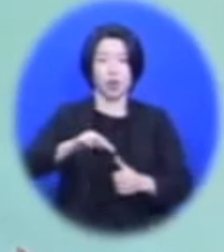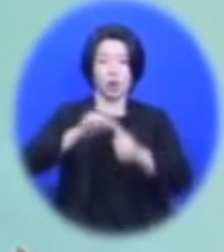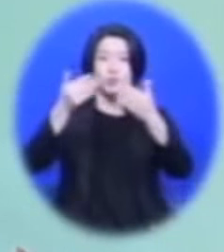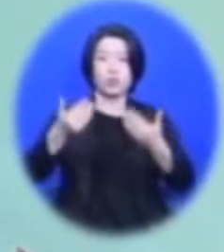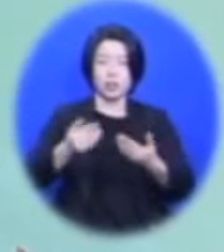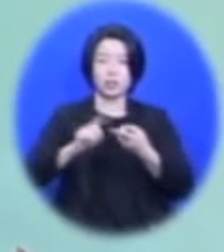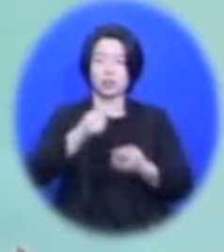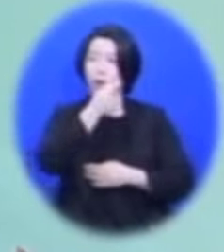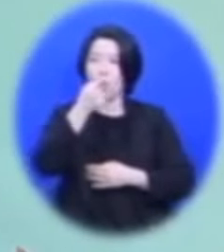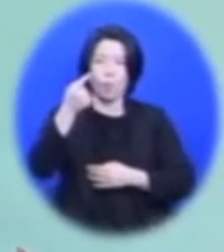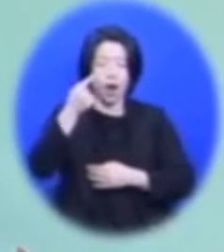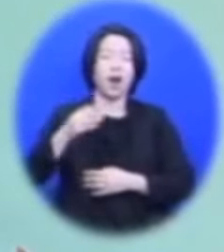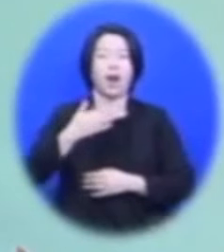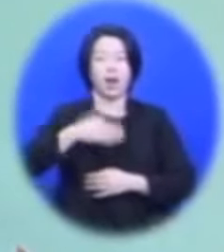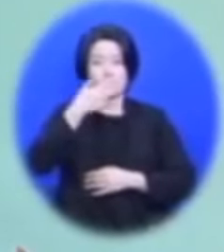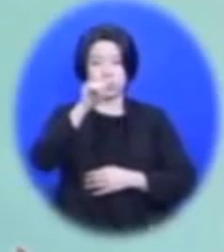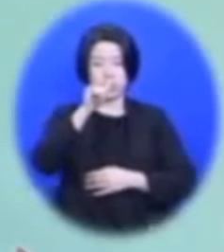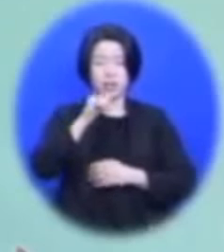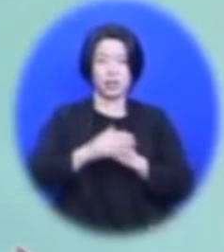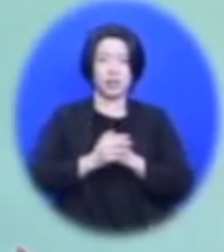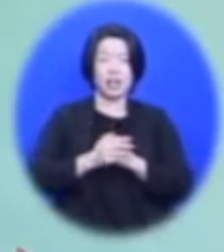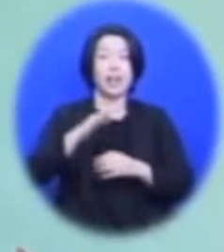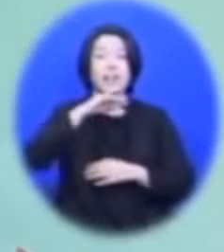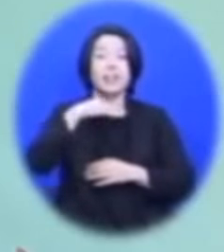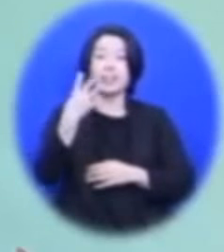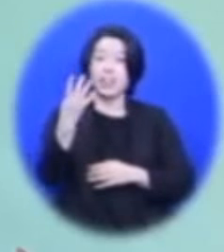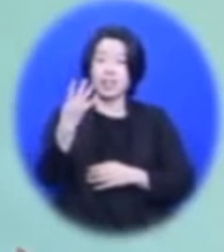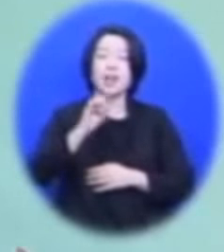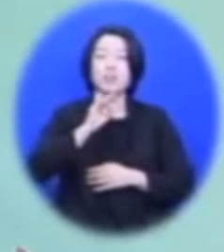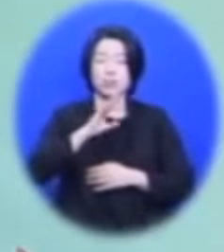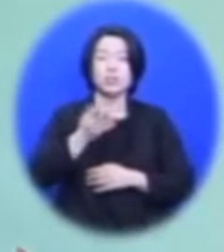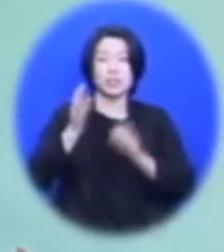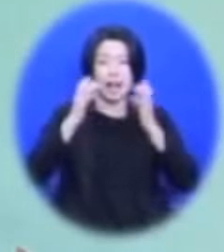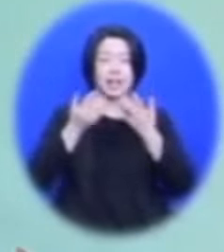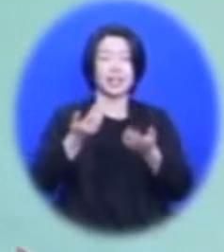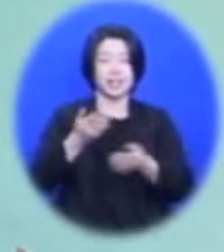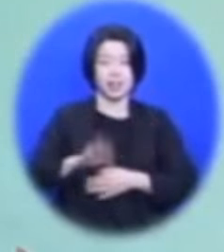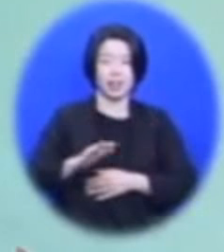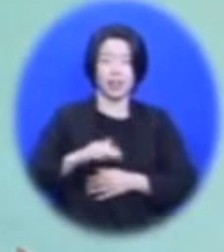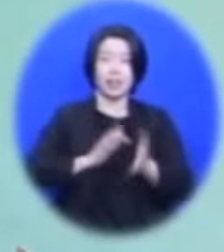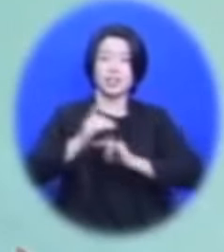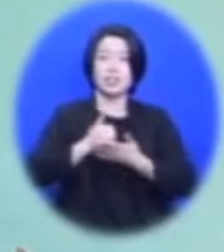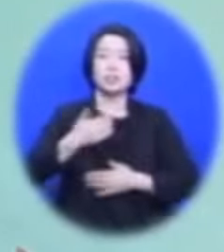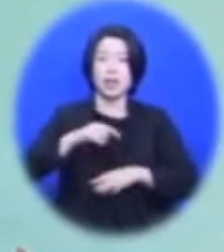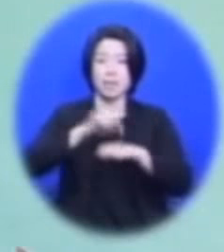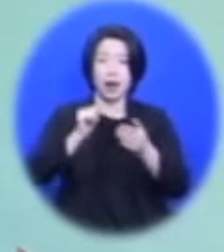구원받은 것을 확실하게 알 수 있구나. 네 살밖에 안 된 아이인데 예수님이 내 마음에